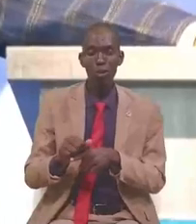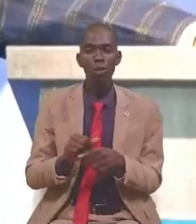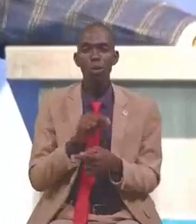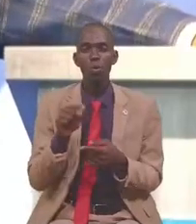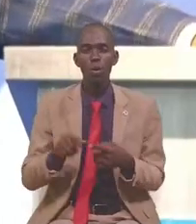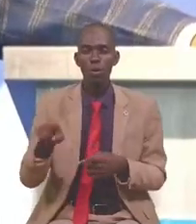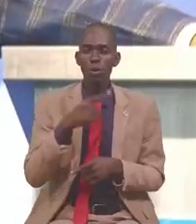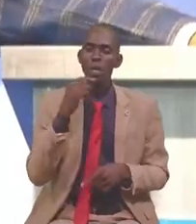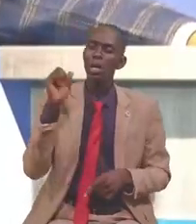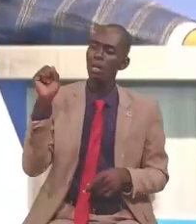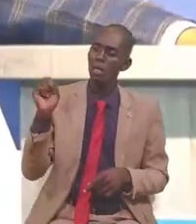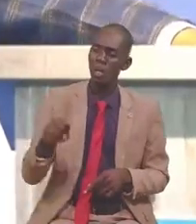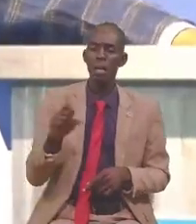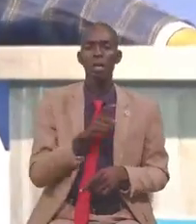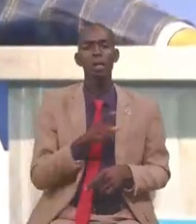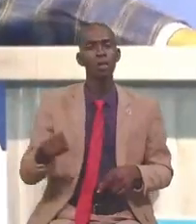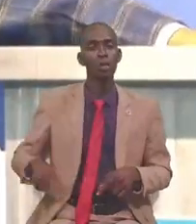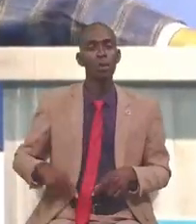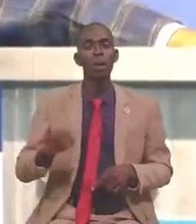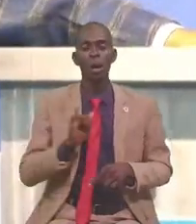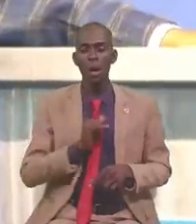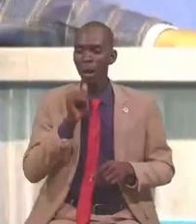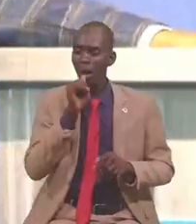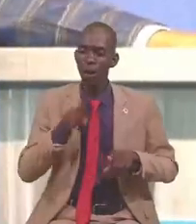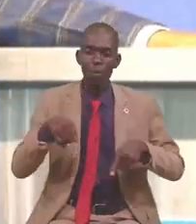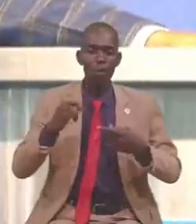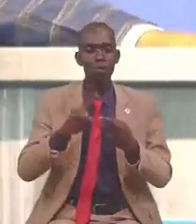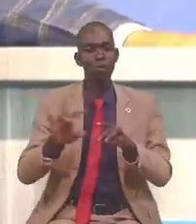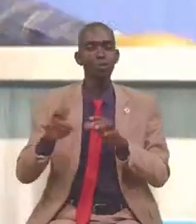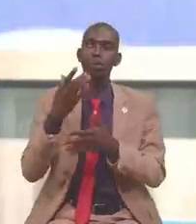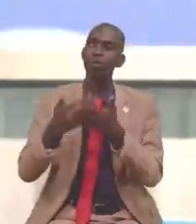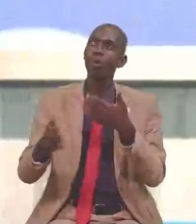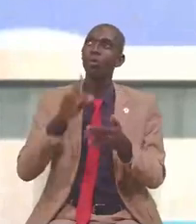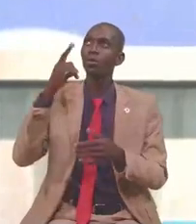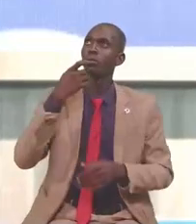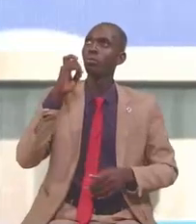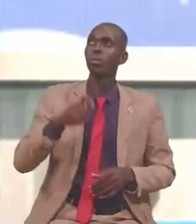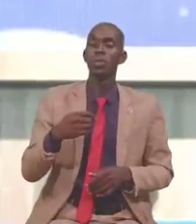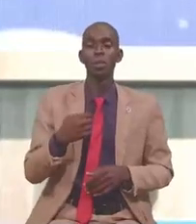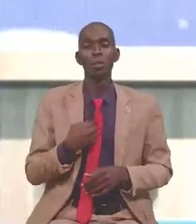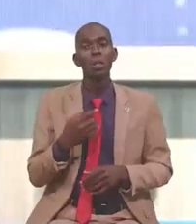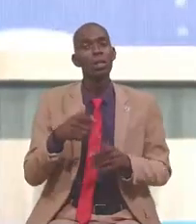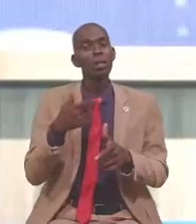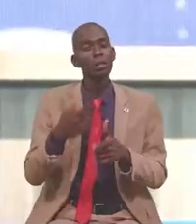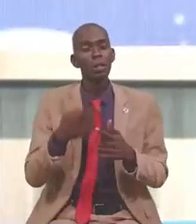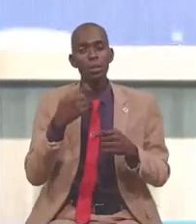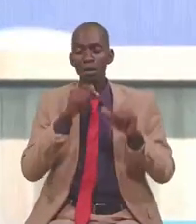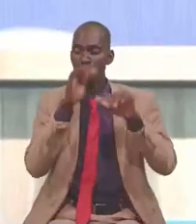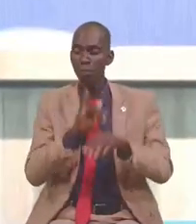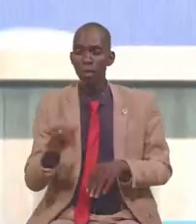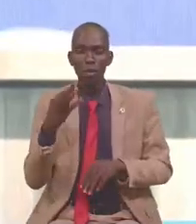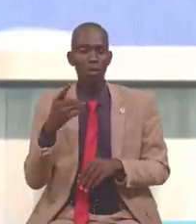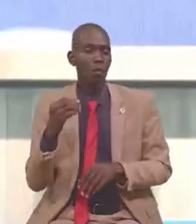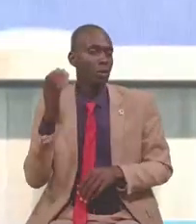lorsque vous dites, oui Seigneur, je vais pratiquer ce que tu as commandé, donc la bénédiction de ceux